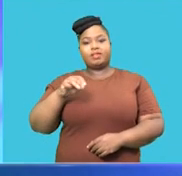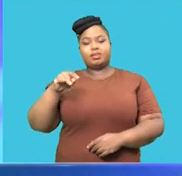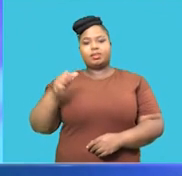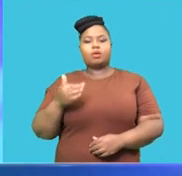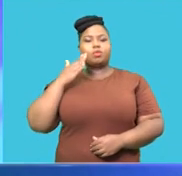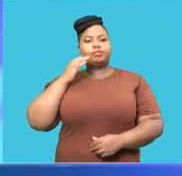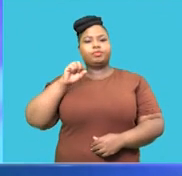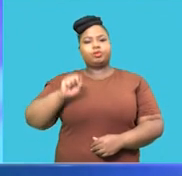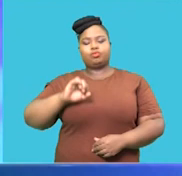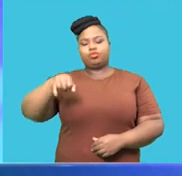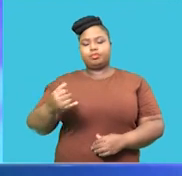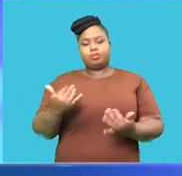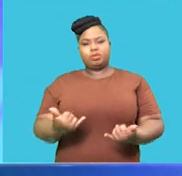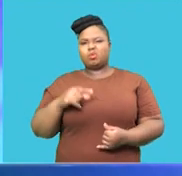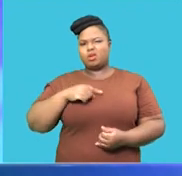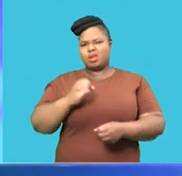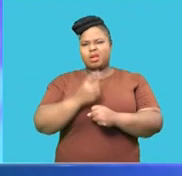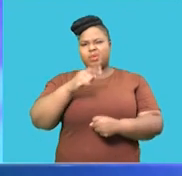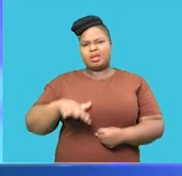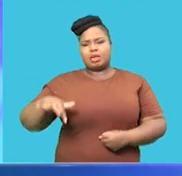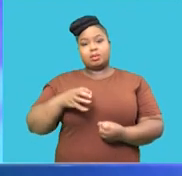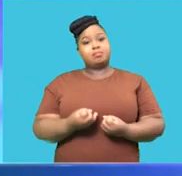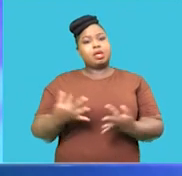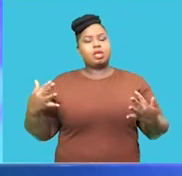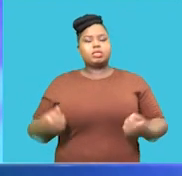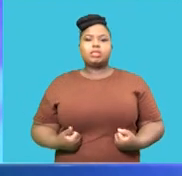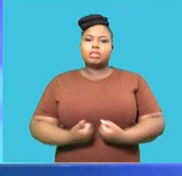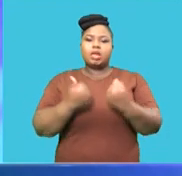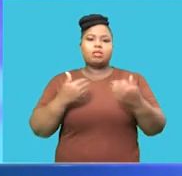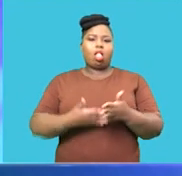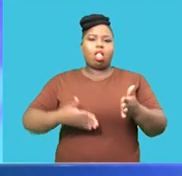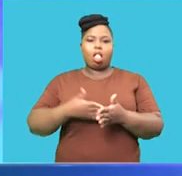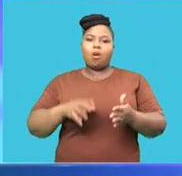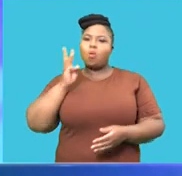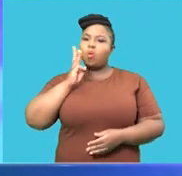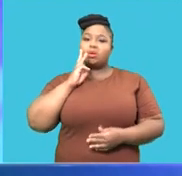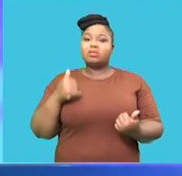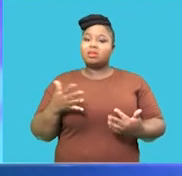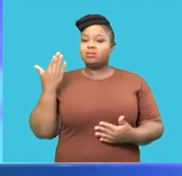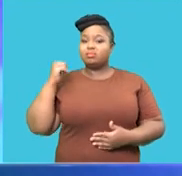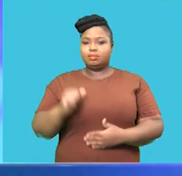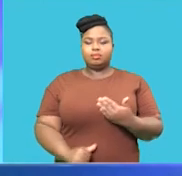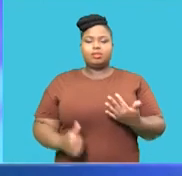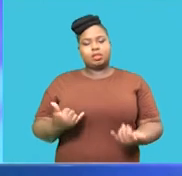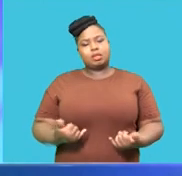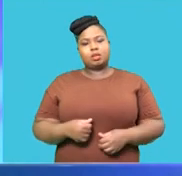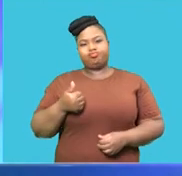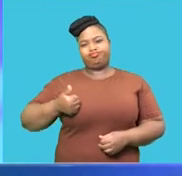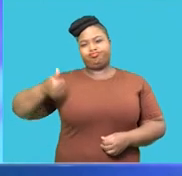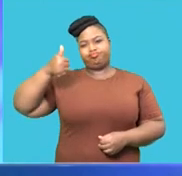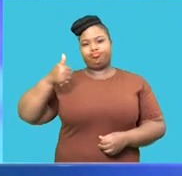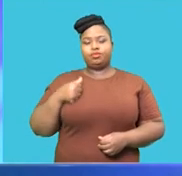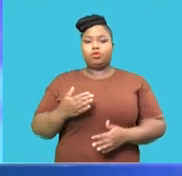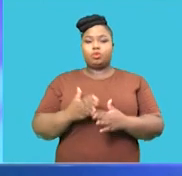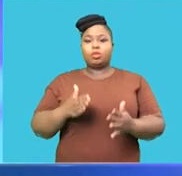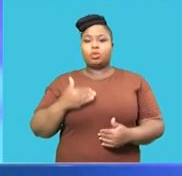namhlanje. Njengoko iindawo ezininzi zaseRhawutini zichacha kwimingeni yonikezelo lwamanzi ukusukela kwinyanga ephelileyo, igosa eliyintloko lemisebenzi